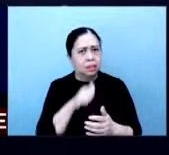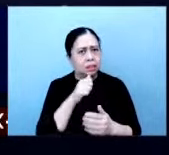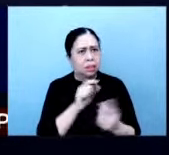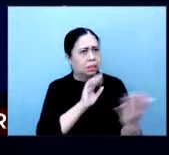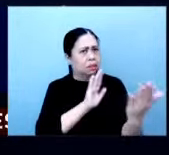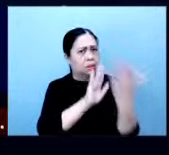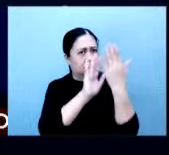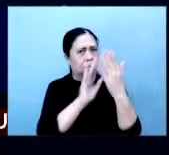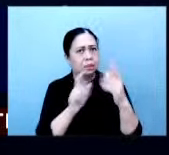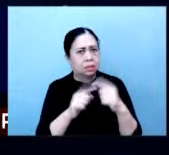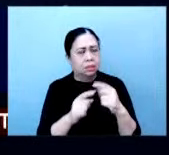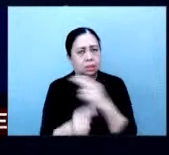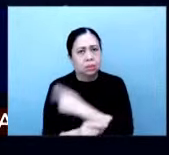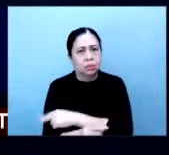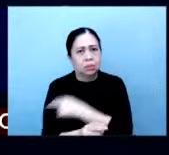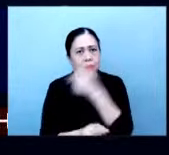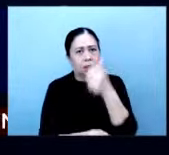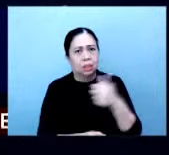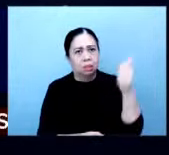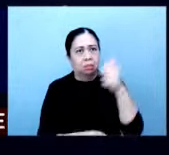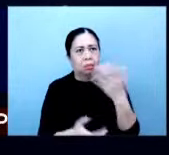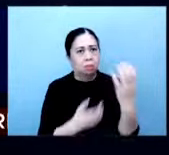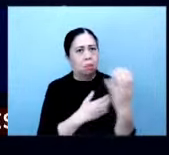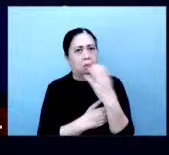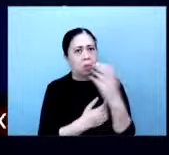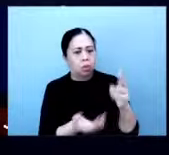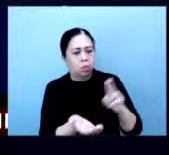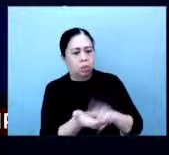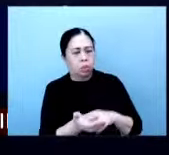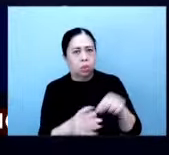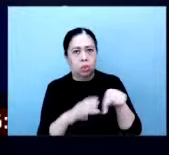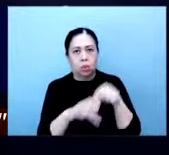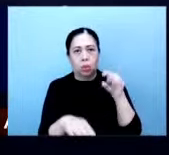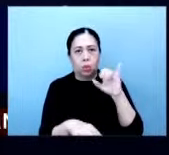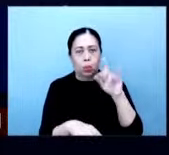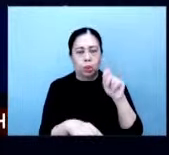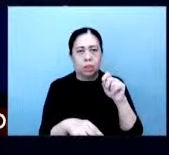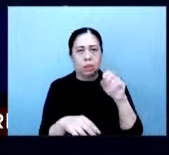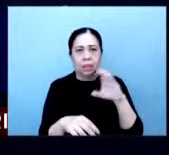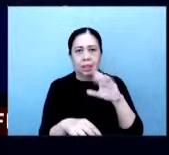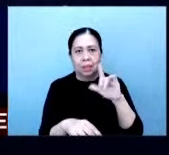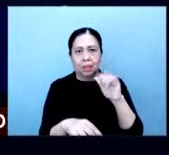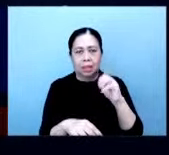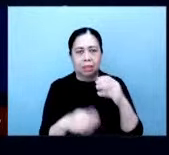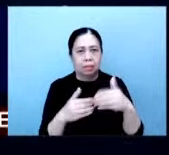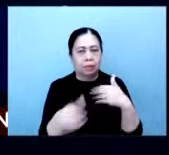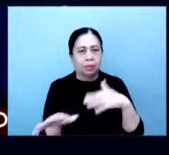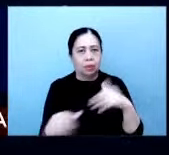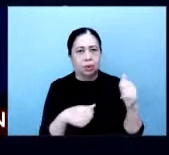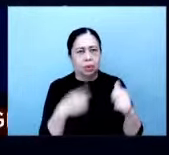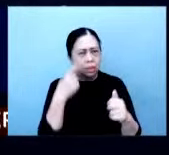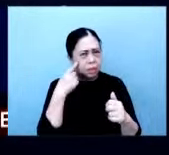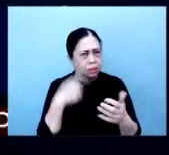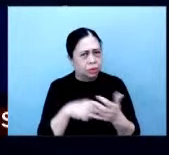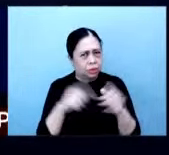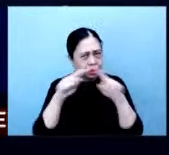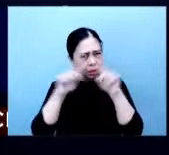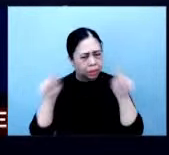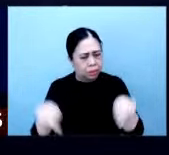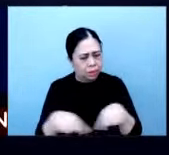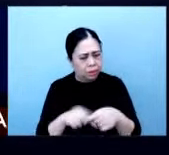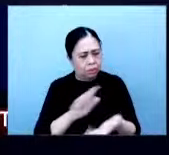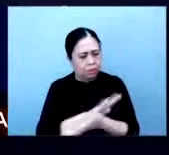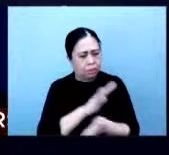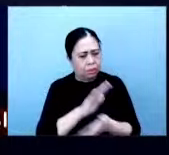pamunuan ng ospital pinapirma pa raw sila ng quit claim bago ma-discharge ang bata pagcheck ko doun sa paper na binigay